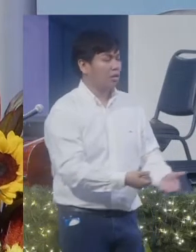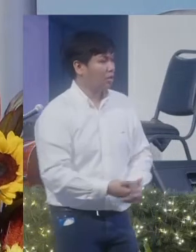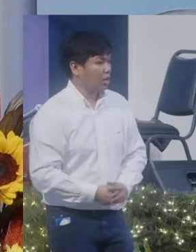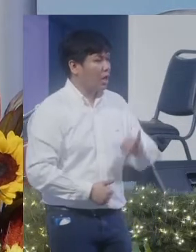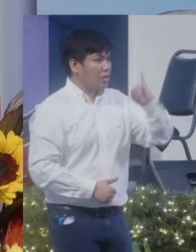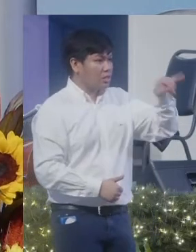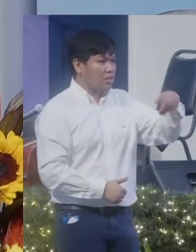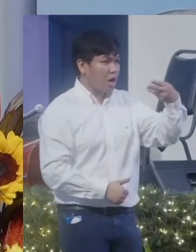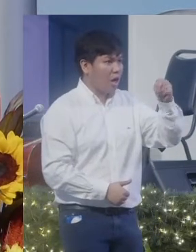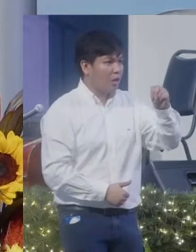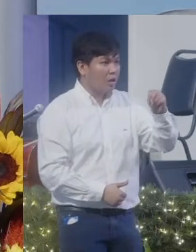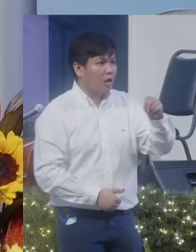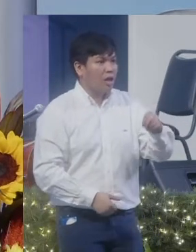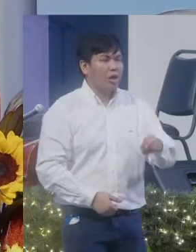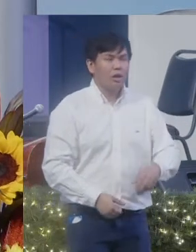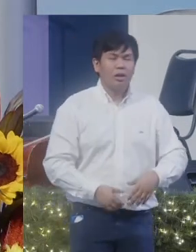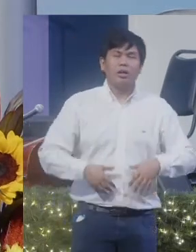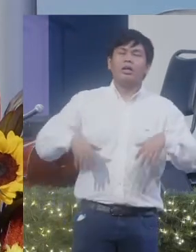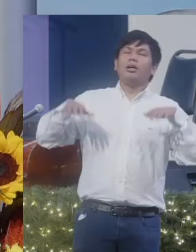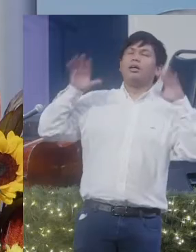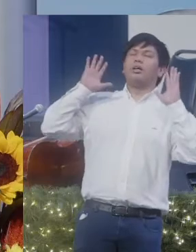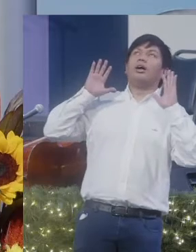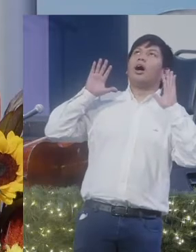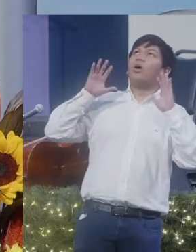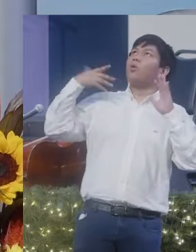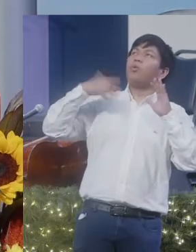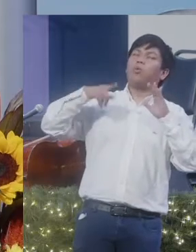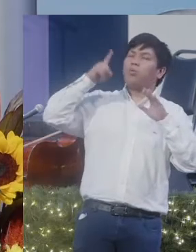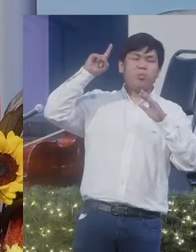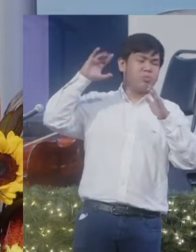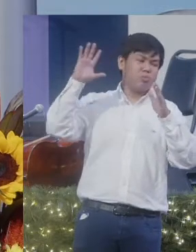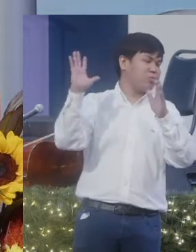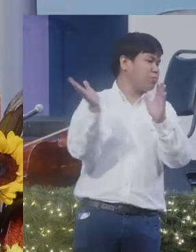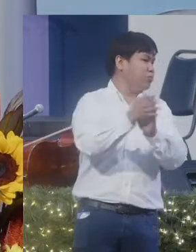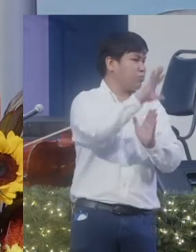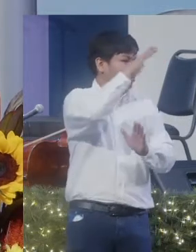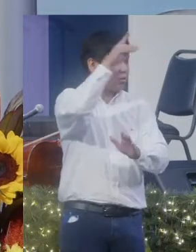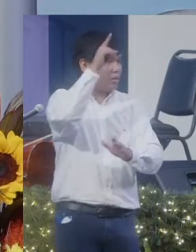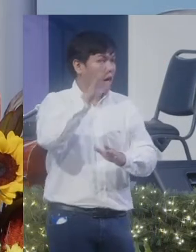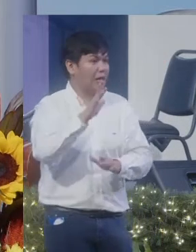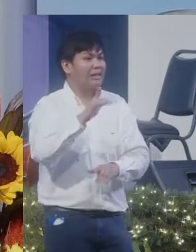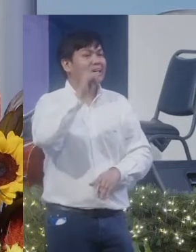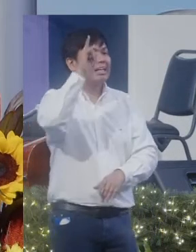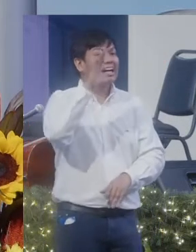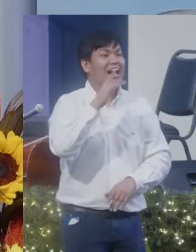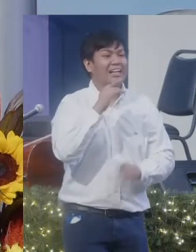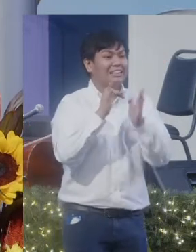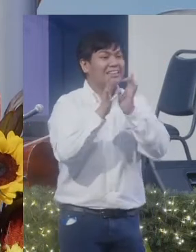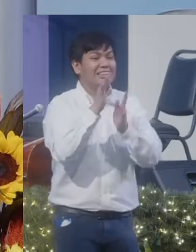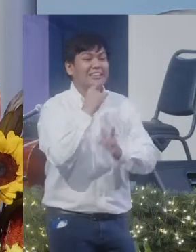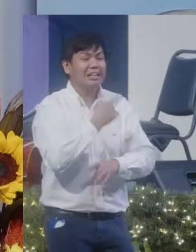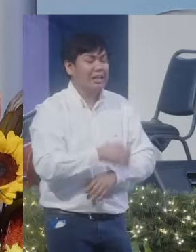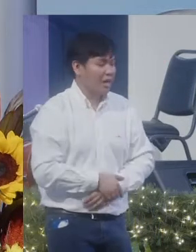magluksa, mahimatay, dahil siya ay nasa presensya ng banal na Diyos, sabi ng Panginoon sa kanya,